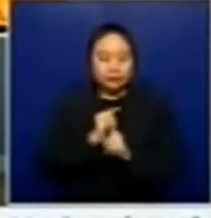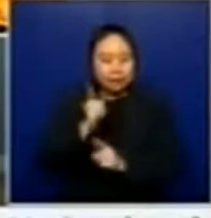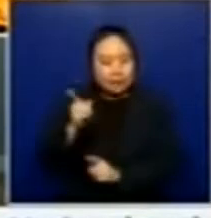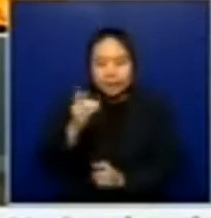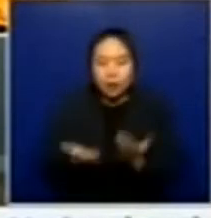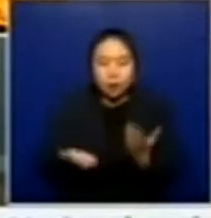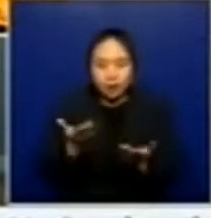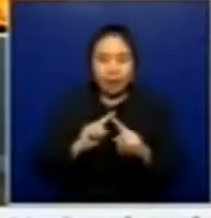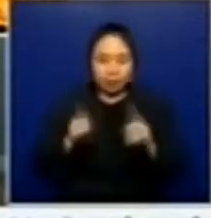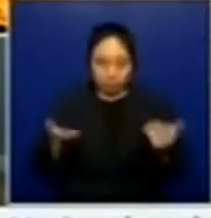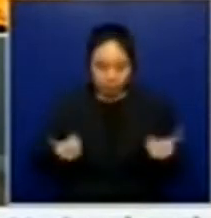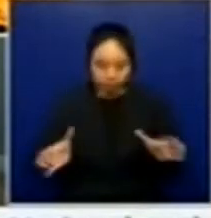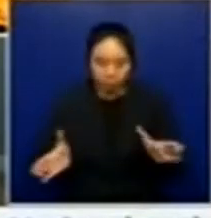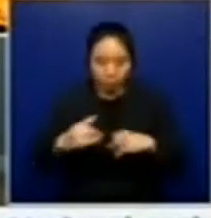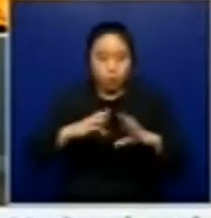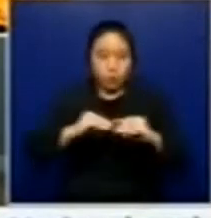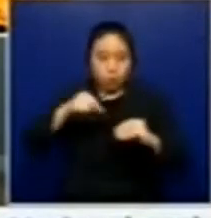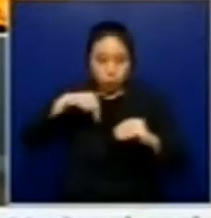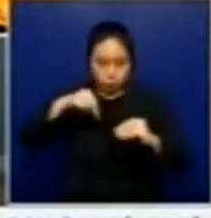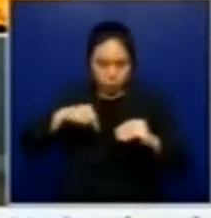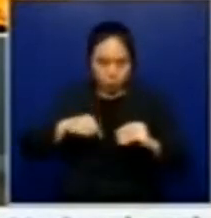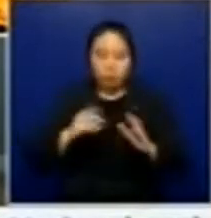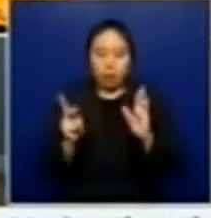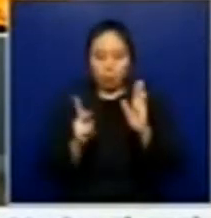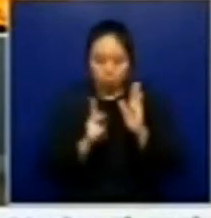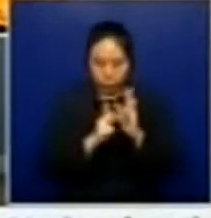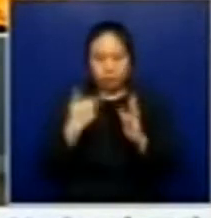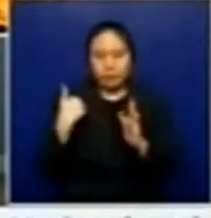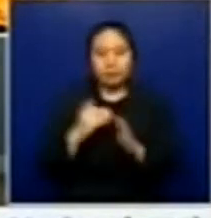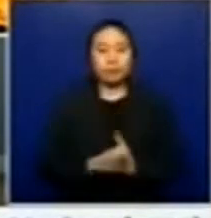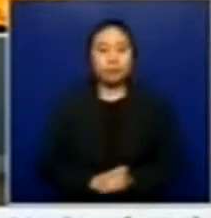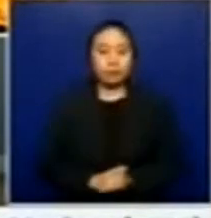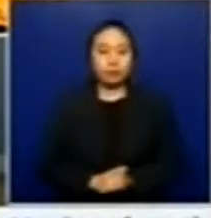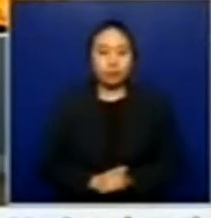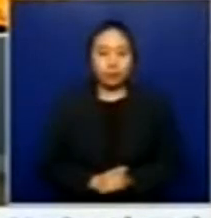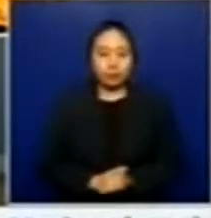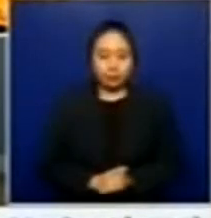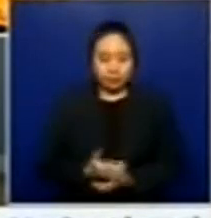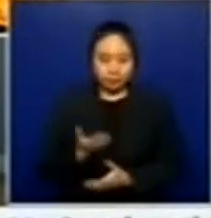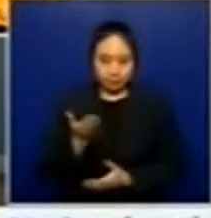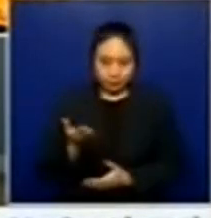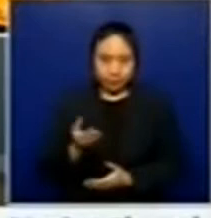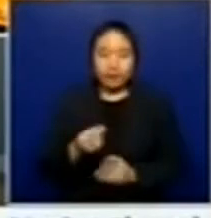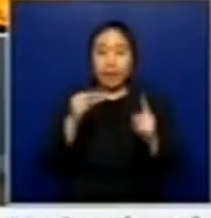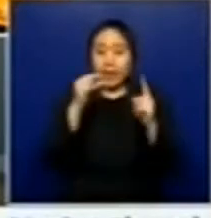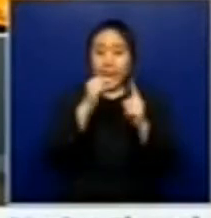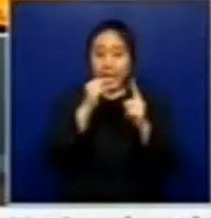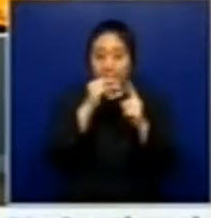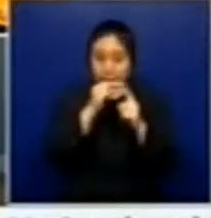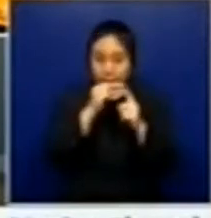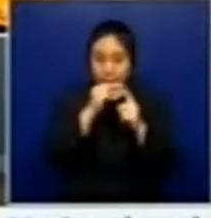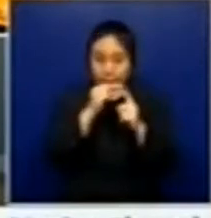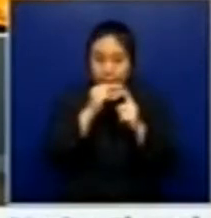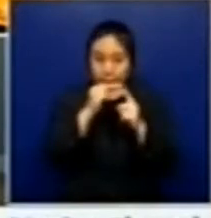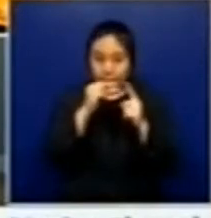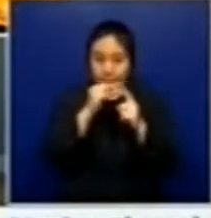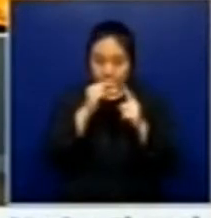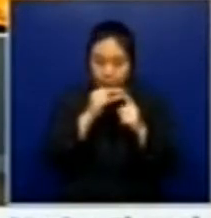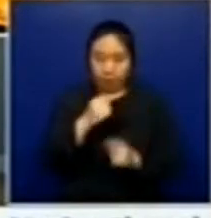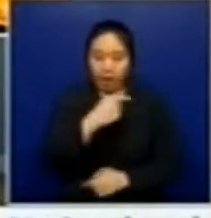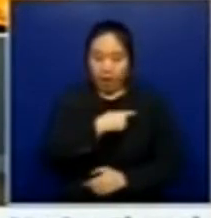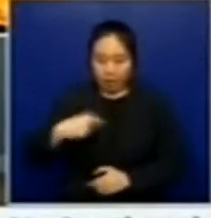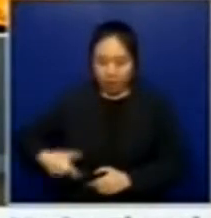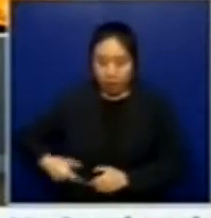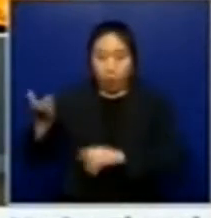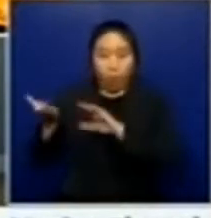แต่ว่าในห้องประชุมเราก็อยู่ในภายใต้ข้อบังคับนะครับ ครับ เชิญต่อฮะ ถอนคำว่าล้มเจ้าล้ม